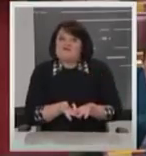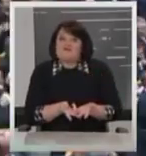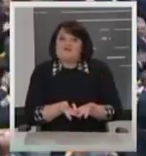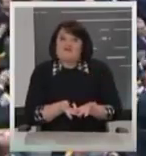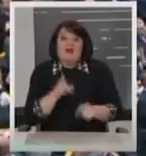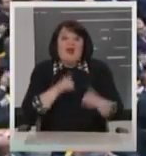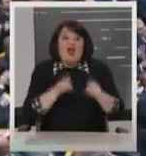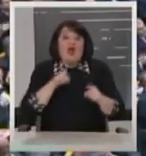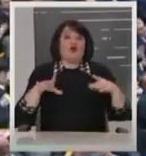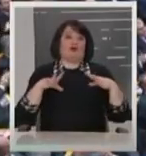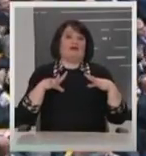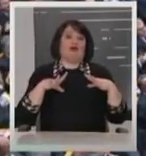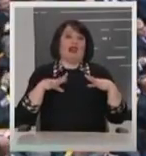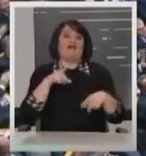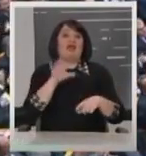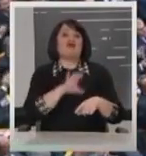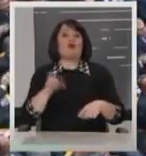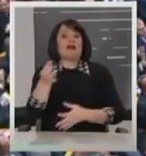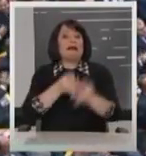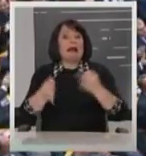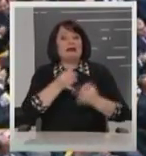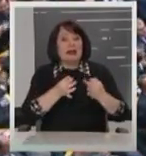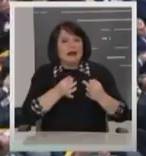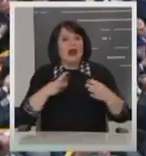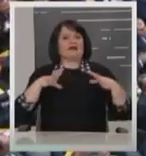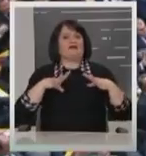Για να μην διαβάζετε επιλεκτικά τις δηλώσεις των Ευρωπαίων.